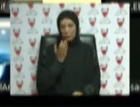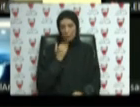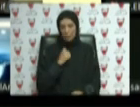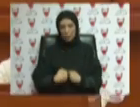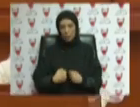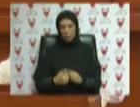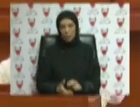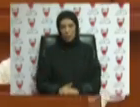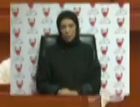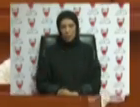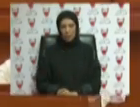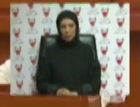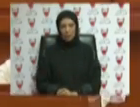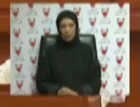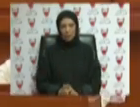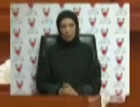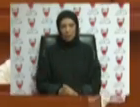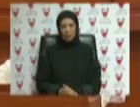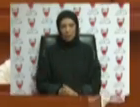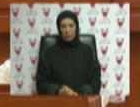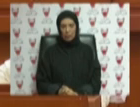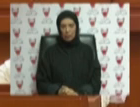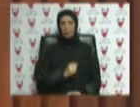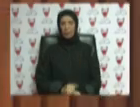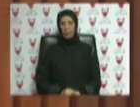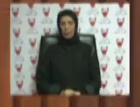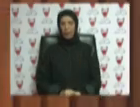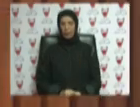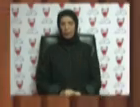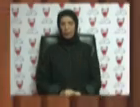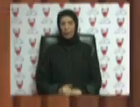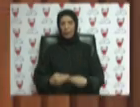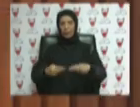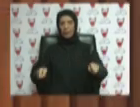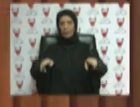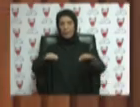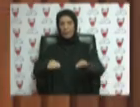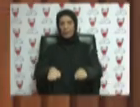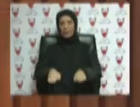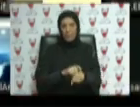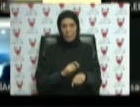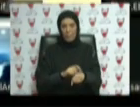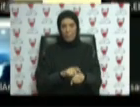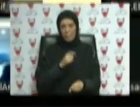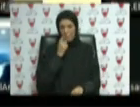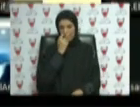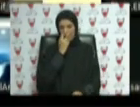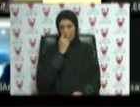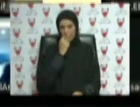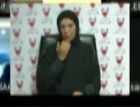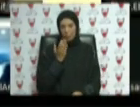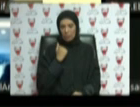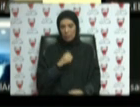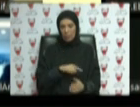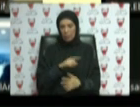تصديه لمسألة تنفيذ أحكام التحكيم، بالإضافة إلى تحديد الاختصاص القيمي للمحاكم الصغرى